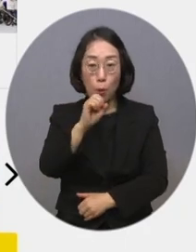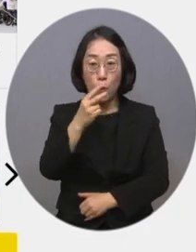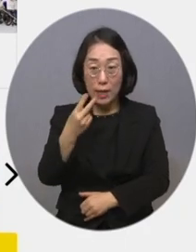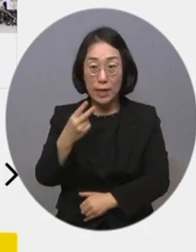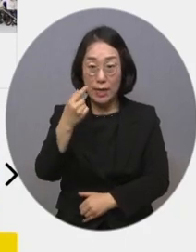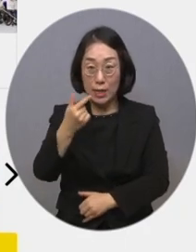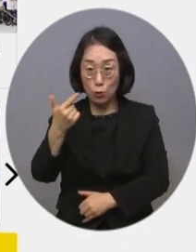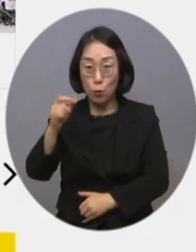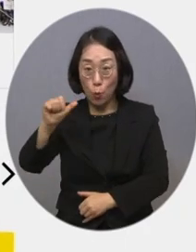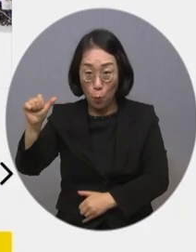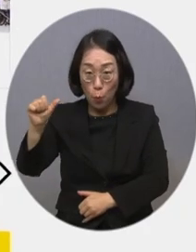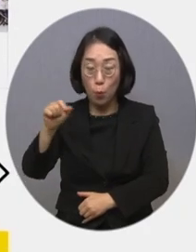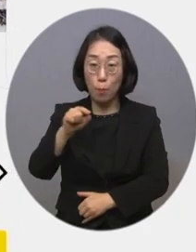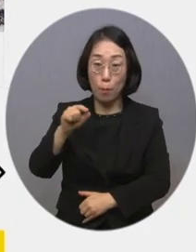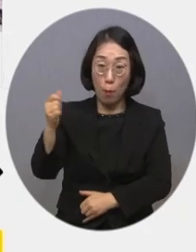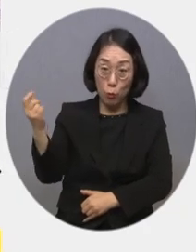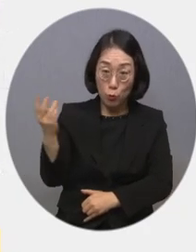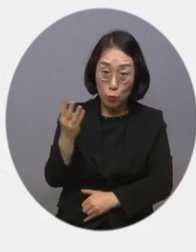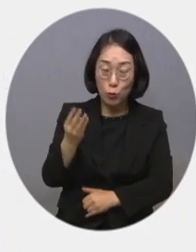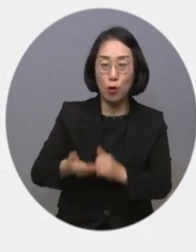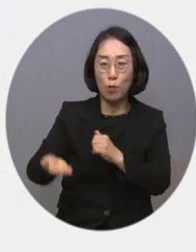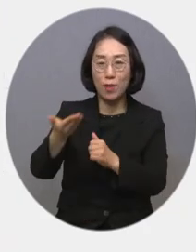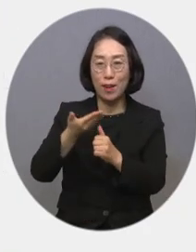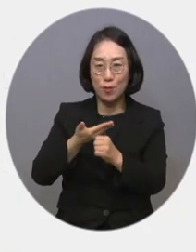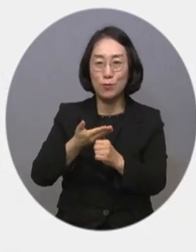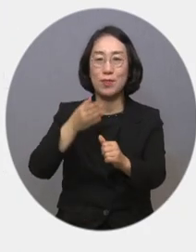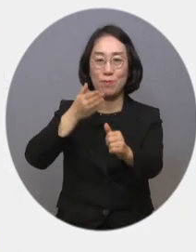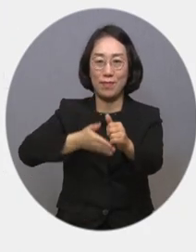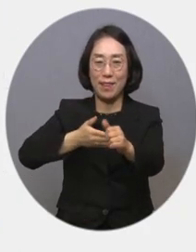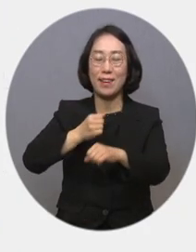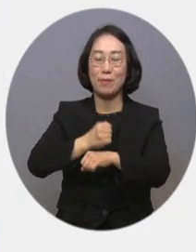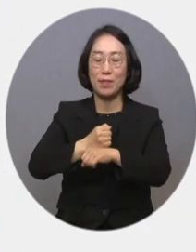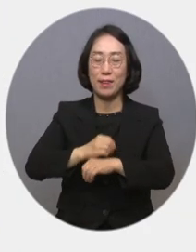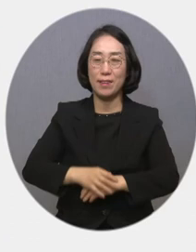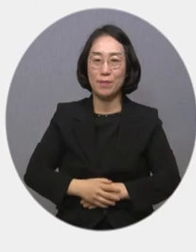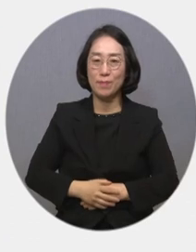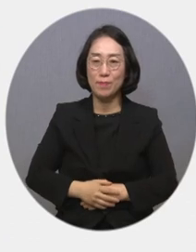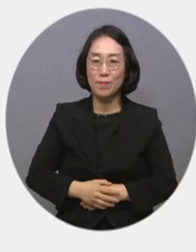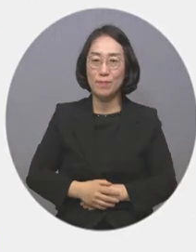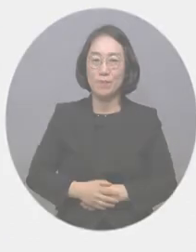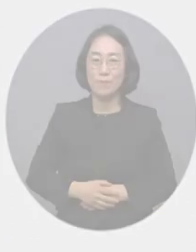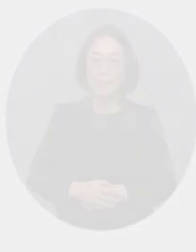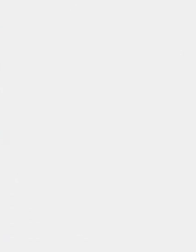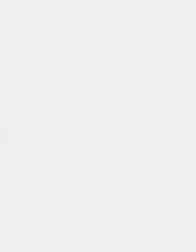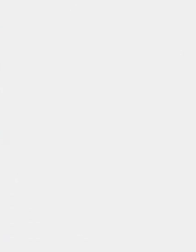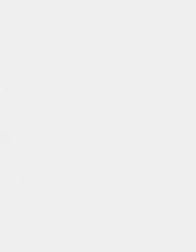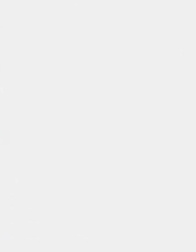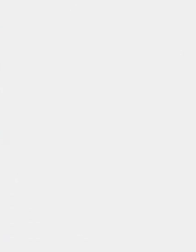전화번호 02-2655-9519로 많은 제보 바랍니다.